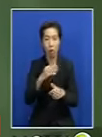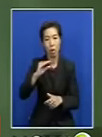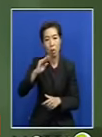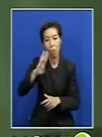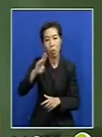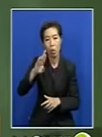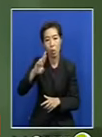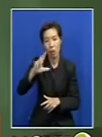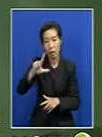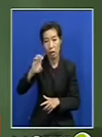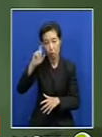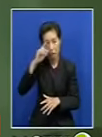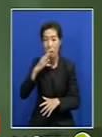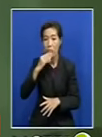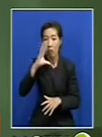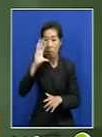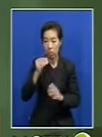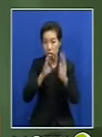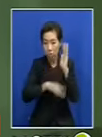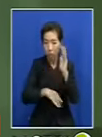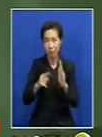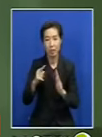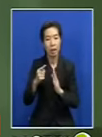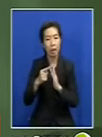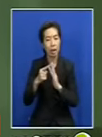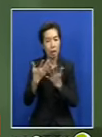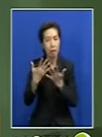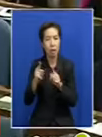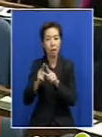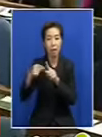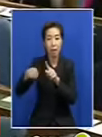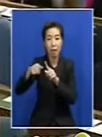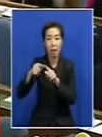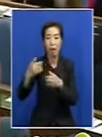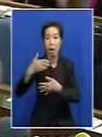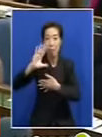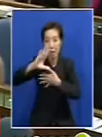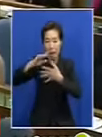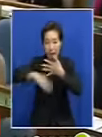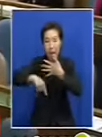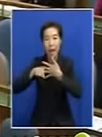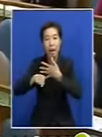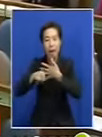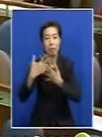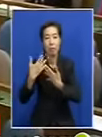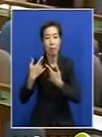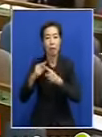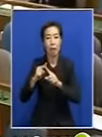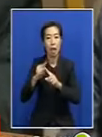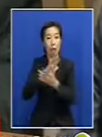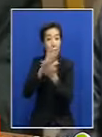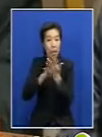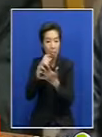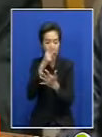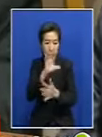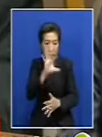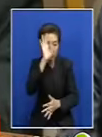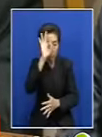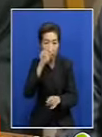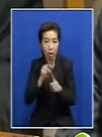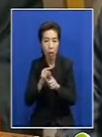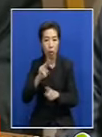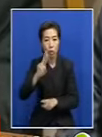แทนอเมริกาใต้และเอธิโอเปียเป็นตัวแทนแอฟริกาโดยปราศจากคู่แข่งอย่างไรก็ตามประเทศที่จะได้เป็นสมาชิกไม่ถาว